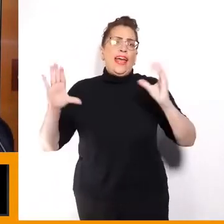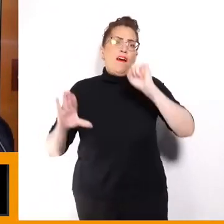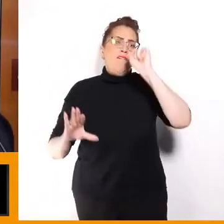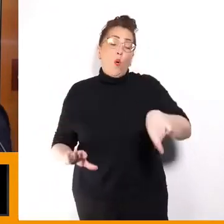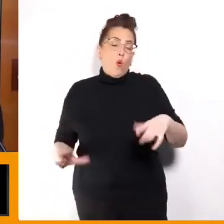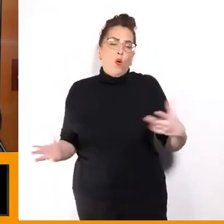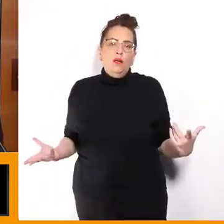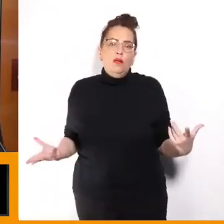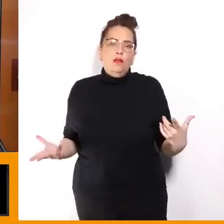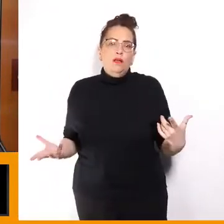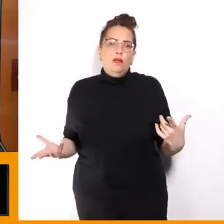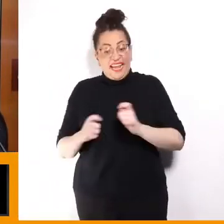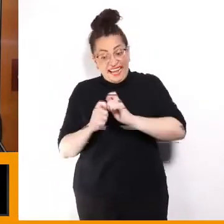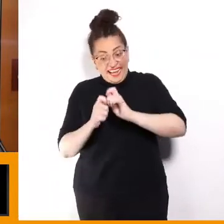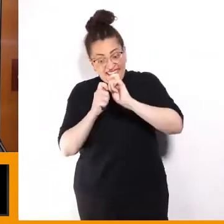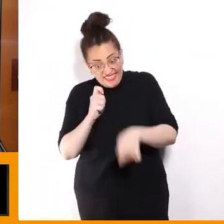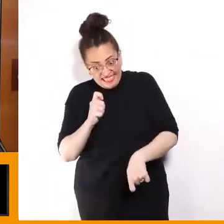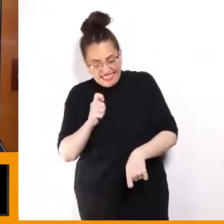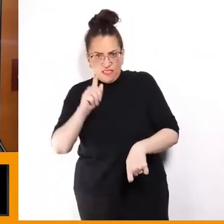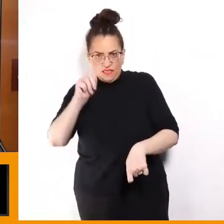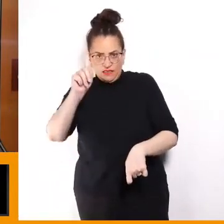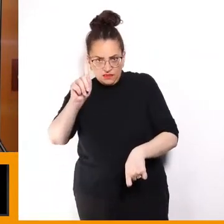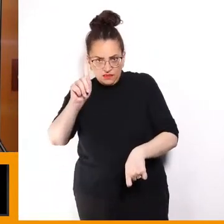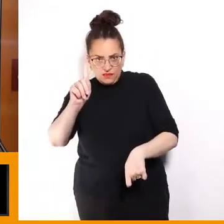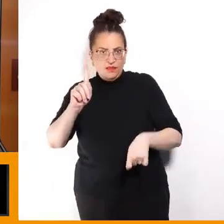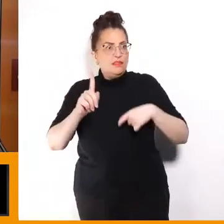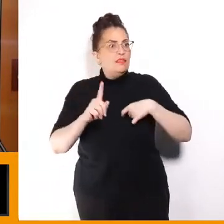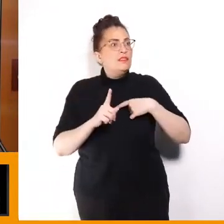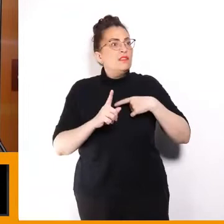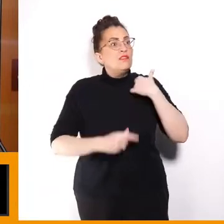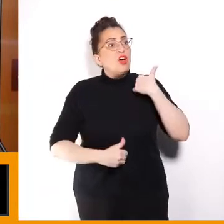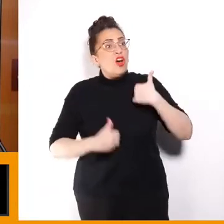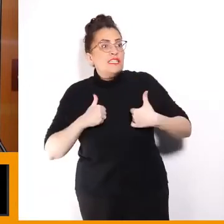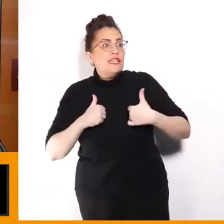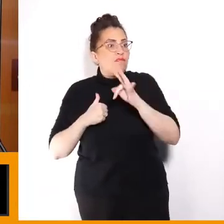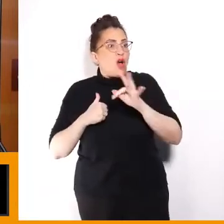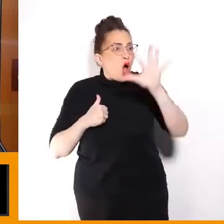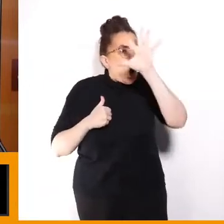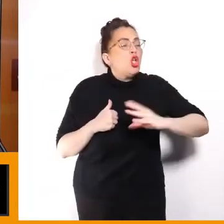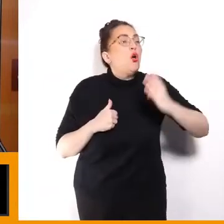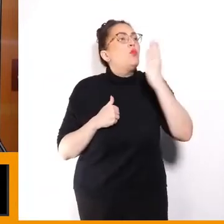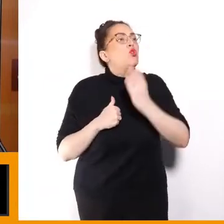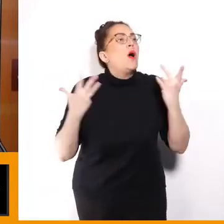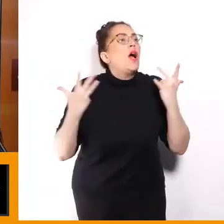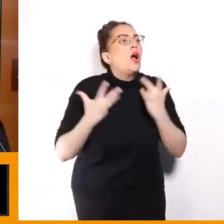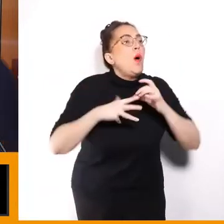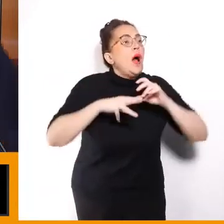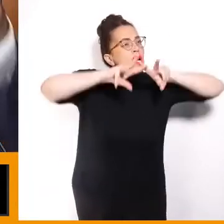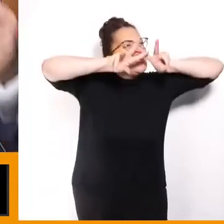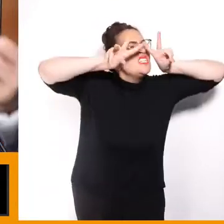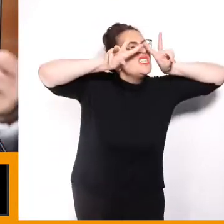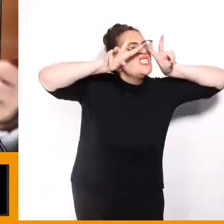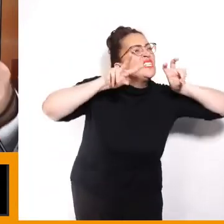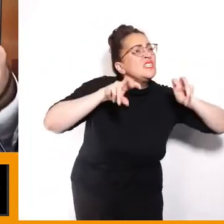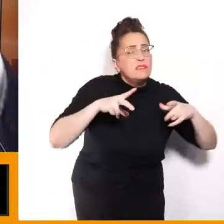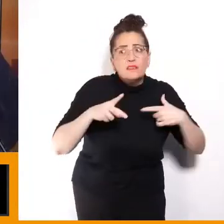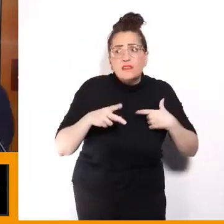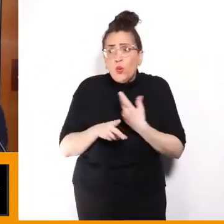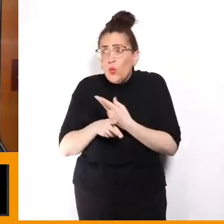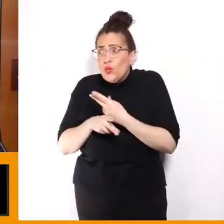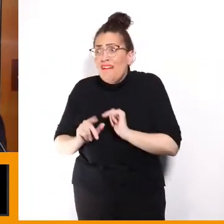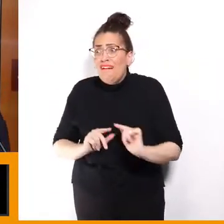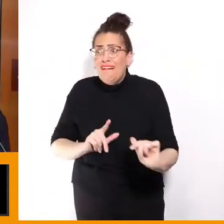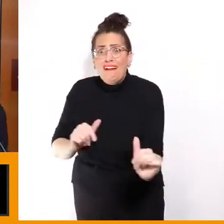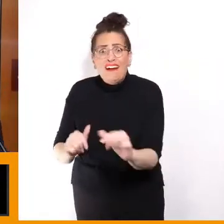arrêtons-nous pour analyser les besoins en matière de handicap sur le territoire national. On a tous les outils. On a des relais entre les départements,